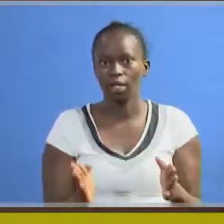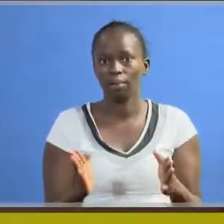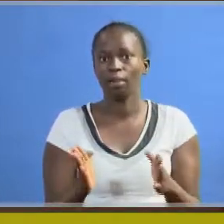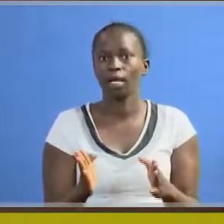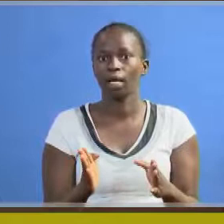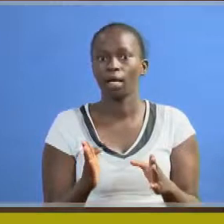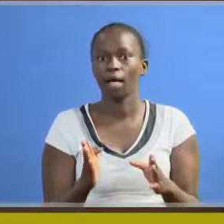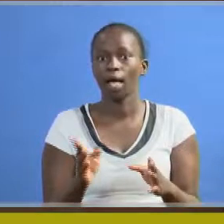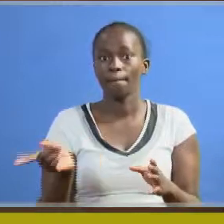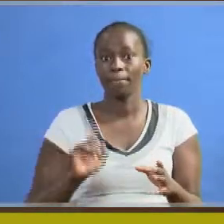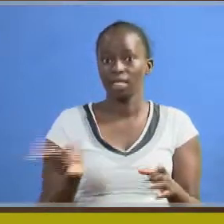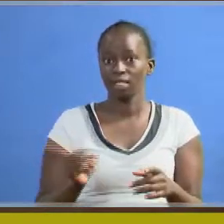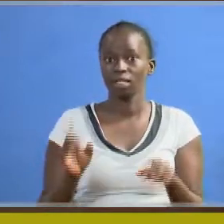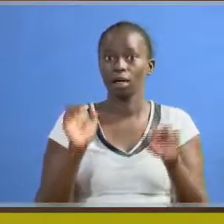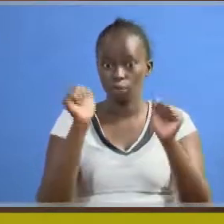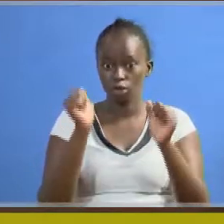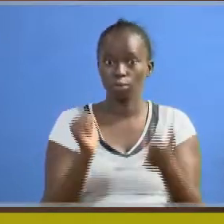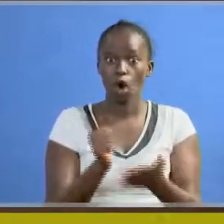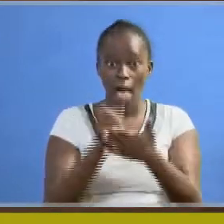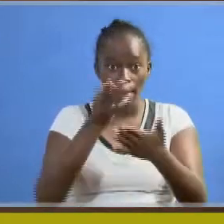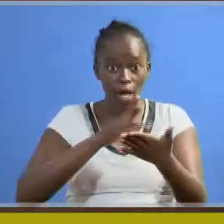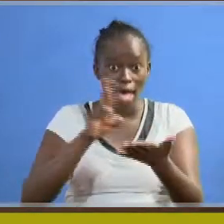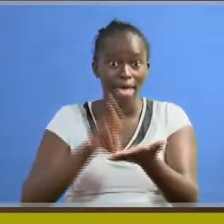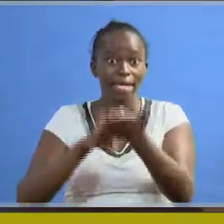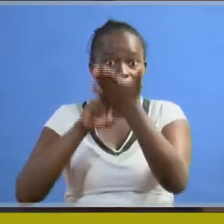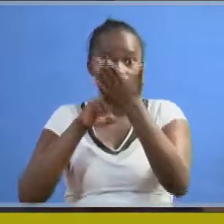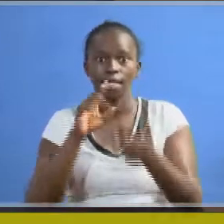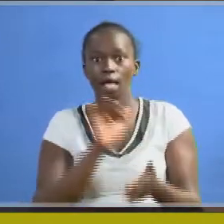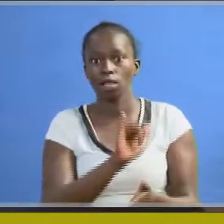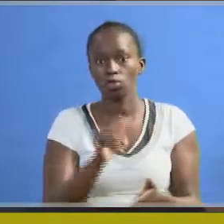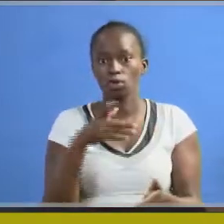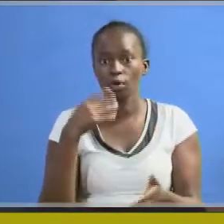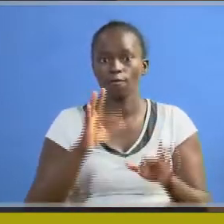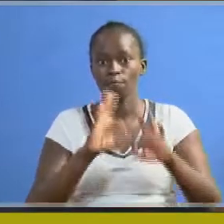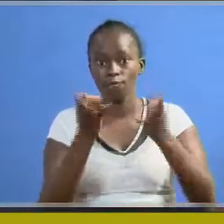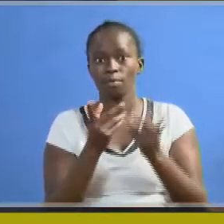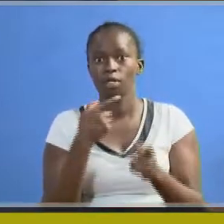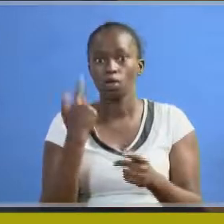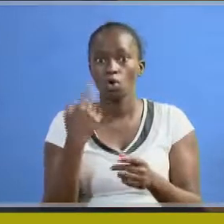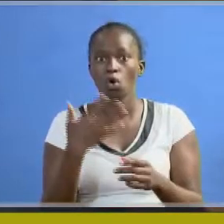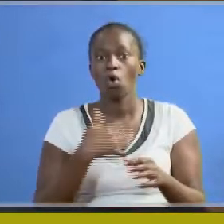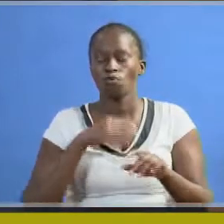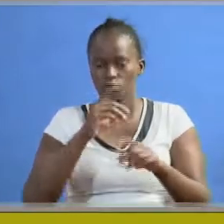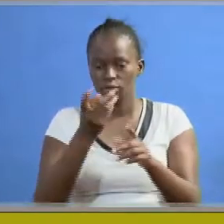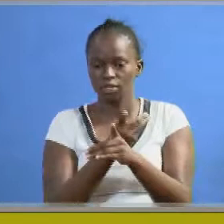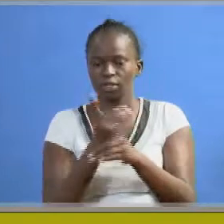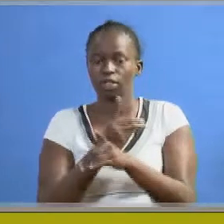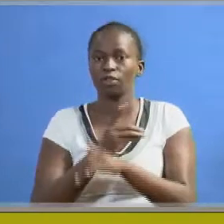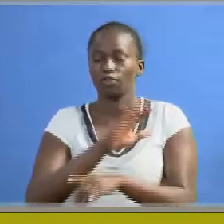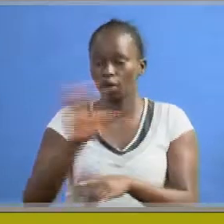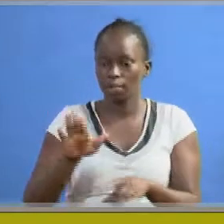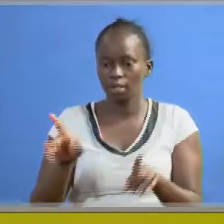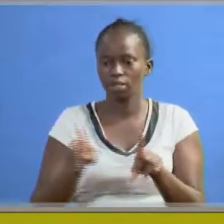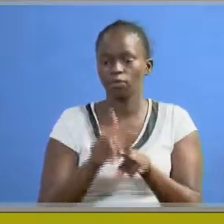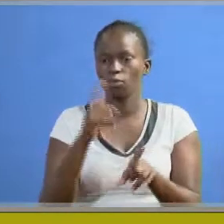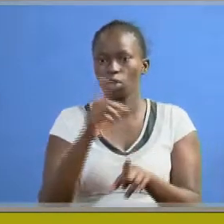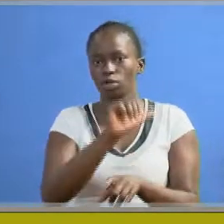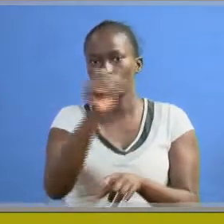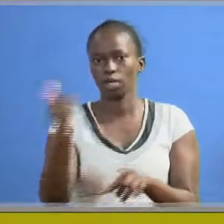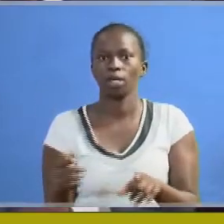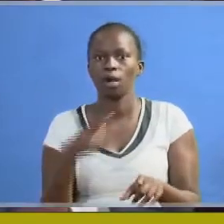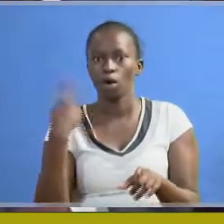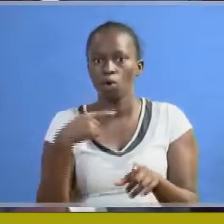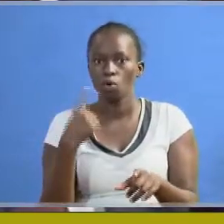hiyo itasaidia kusajili familia za mitaa ya mabanda zinazotoka katika sehemu moja hadi nyingine. Aidha, kwa upande wake mwenyekiti wa